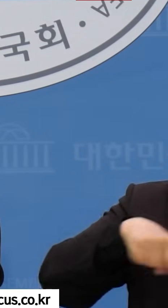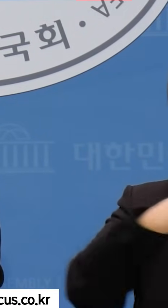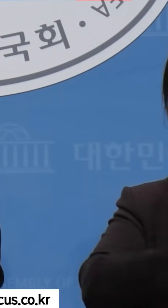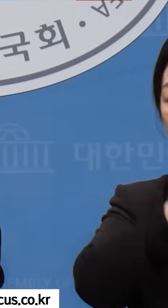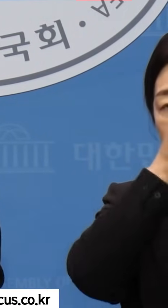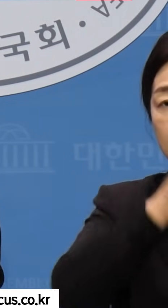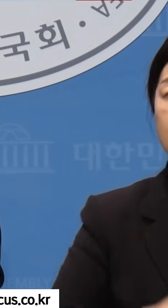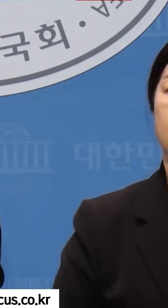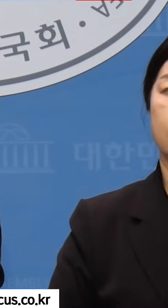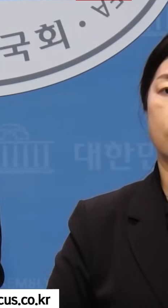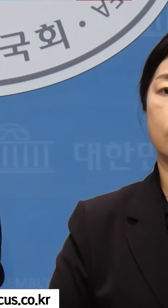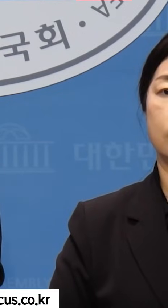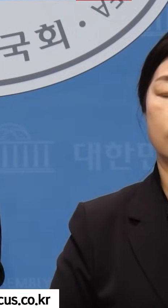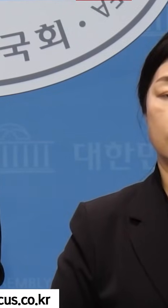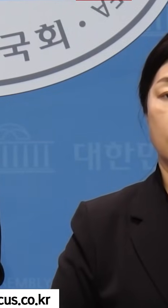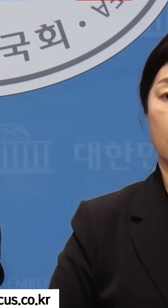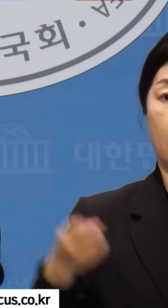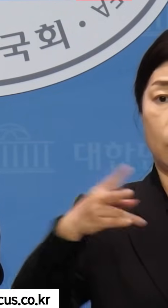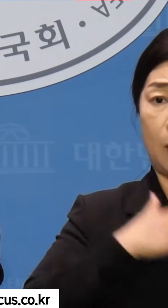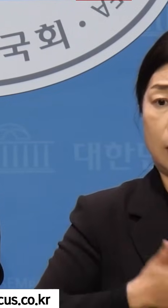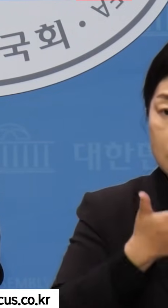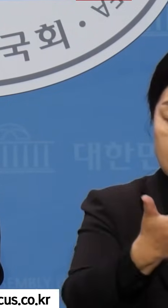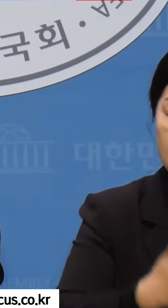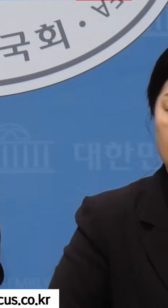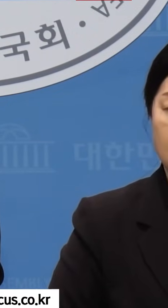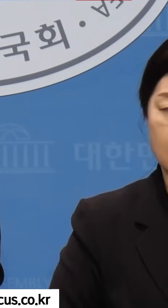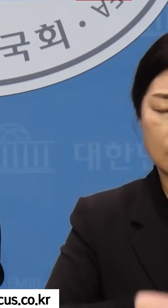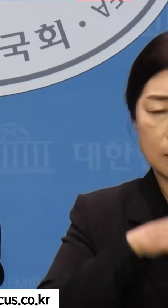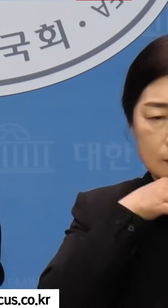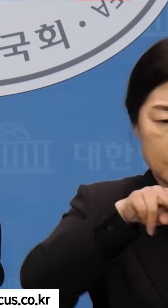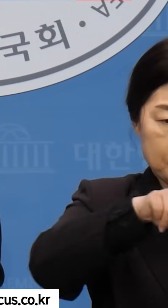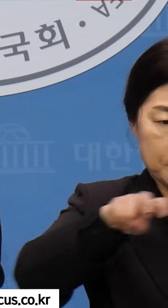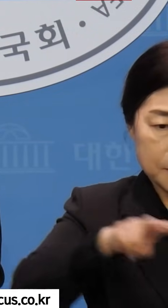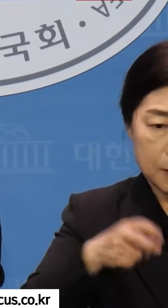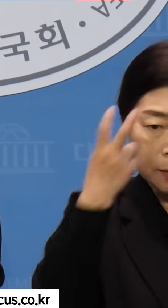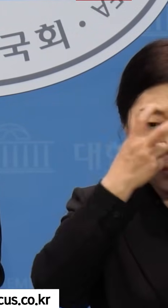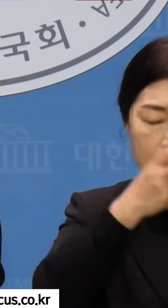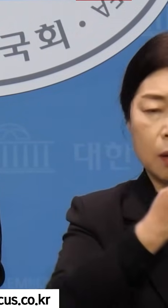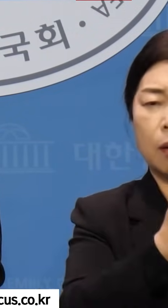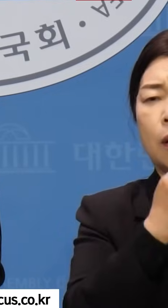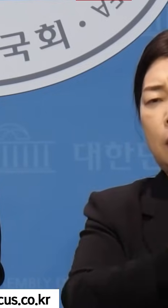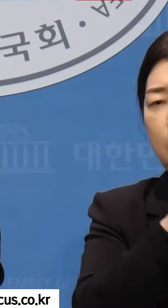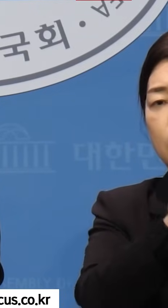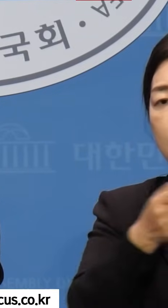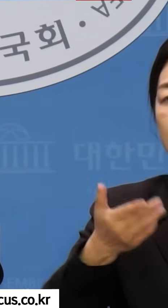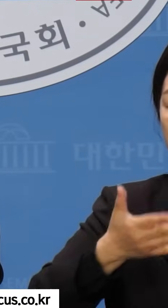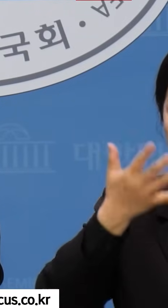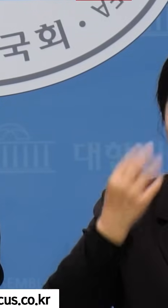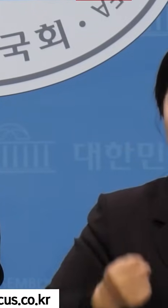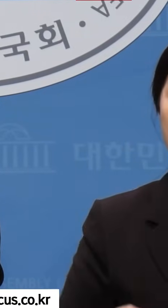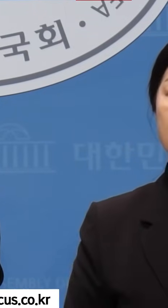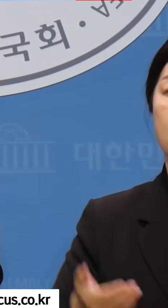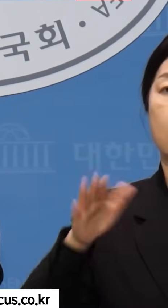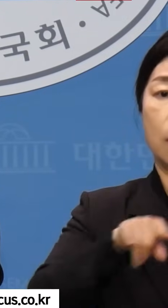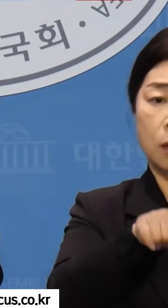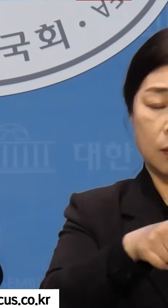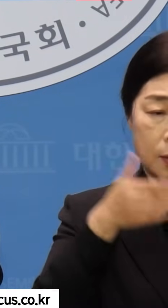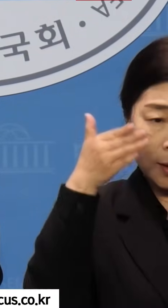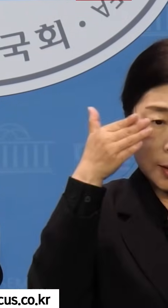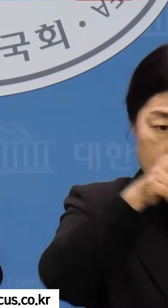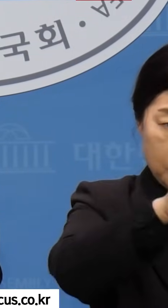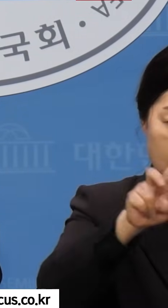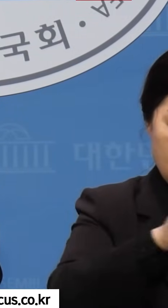팁을 먼저 드리겠습니다. 파헤쳐야 될 것이 굉장히 많습니다. 하지만 그런 부분을 파헤치지 않고